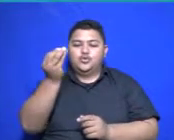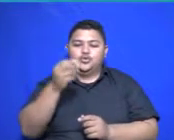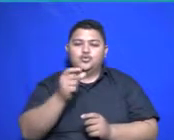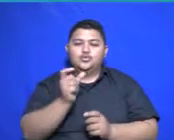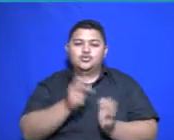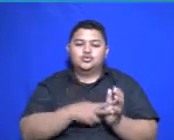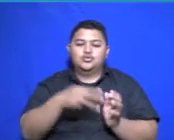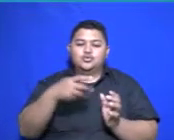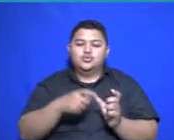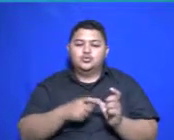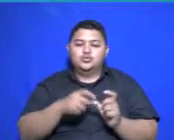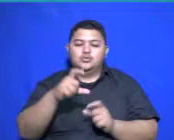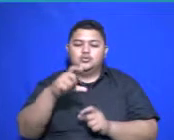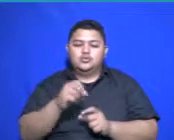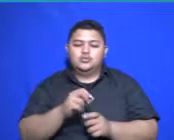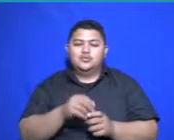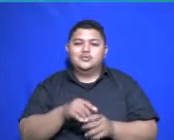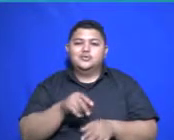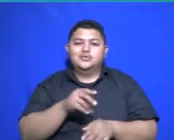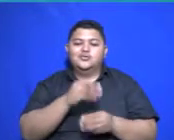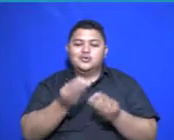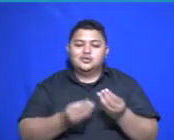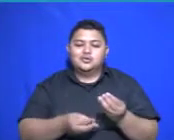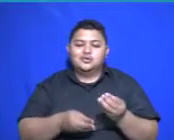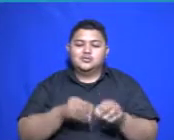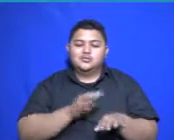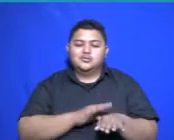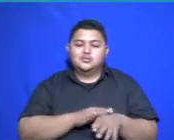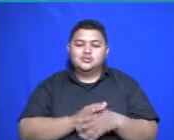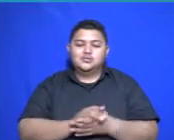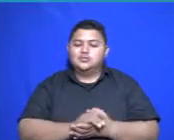UNESCO yang membidangi warisan budaya dan geleng-geleng